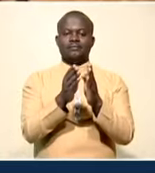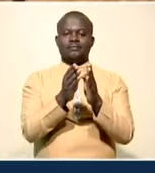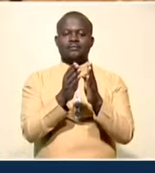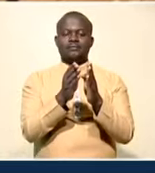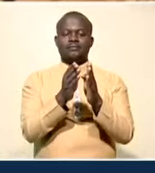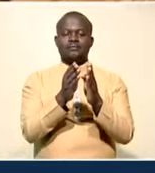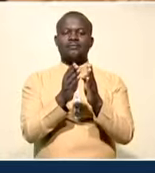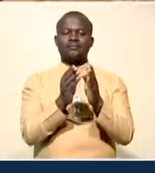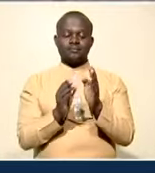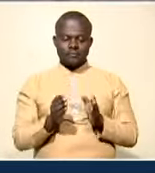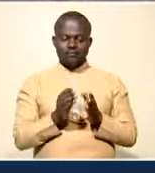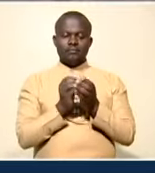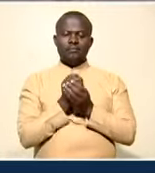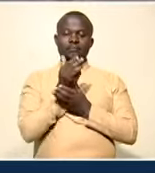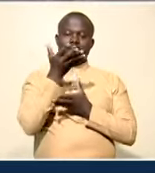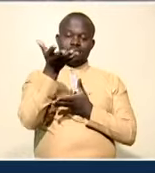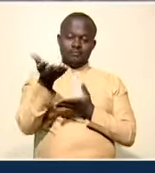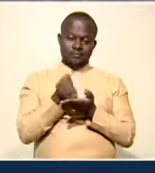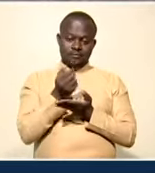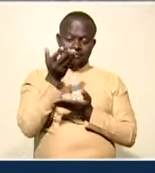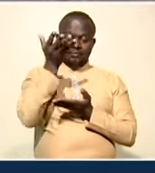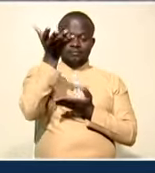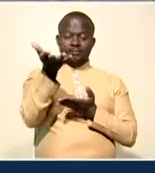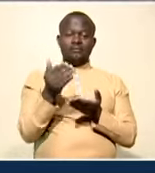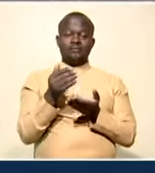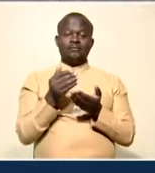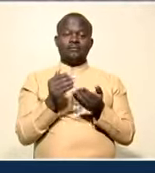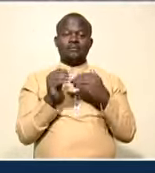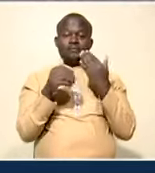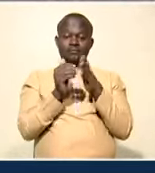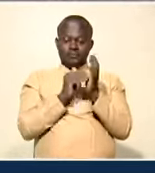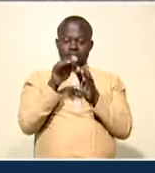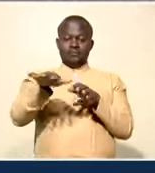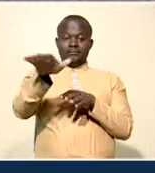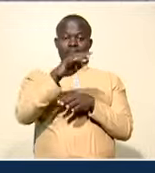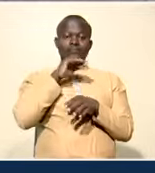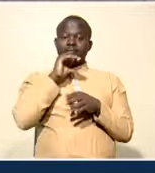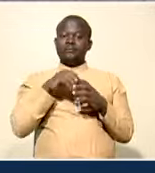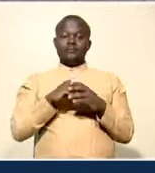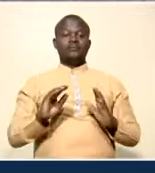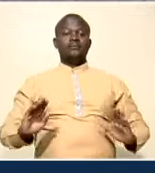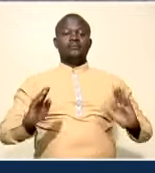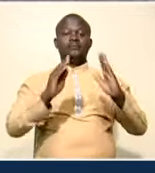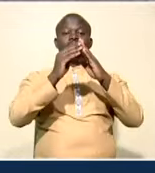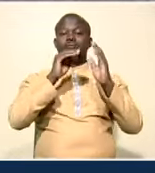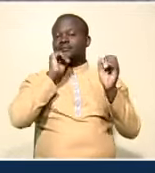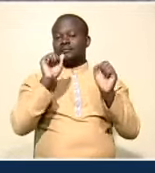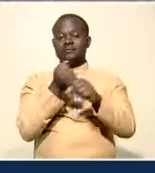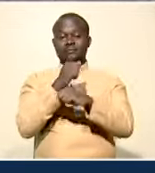ya magma iva mu nda y'isi izamuka mu kirunga hariya nago ari ikirunga nacyo